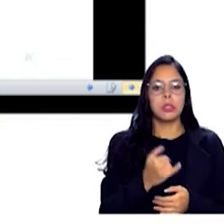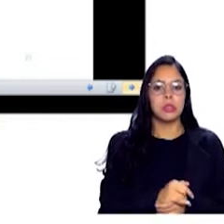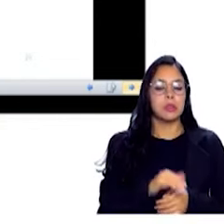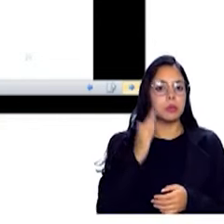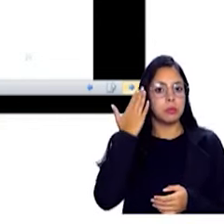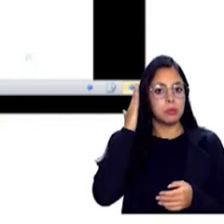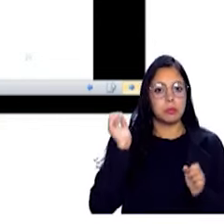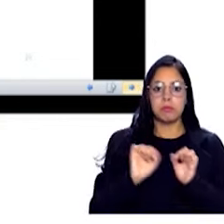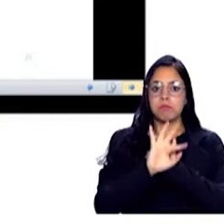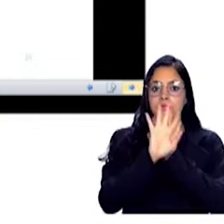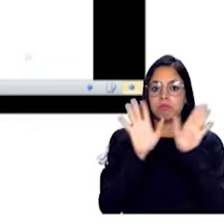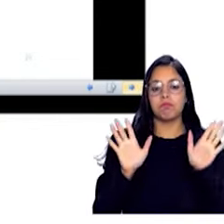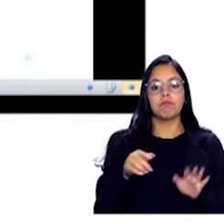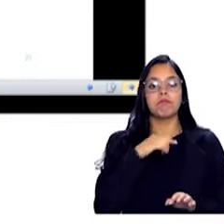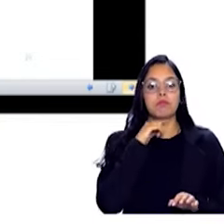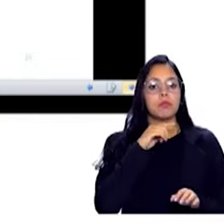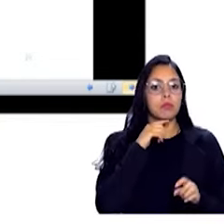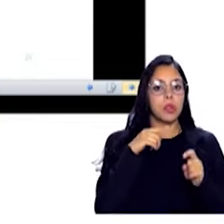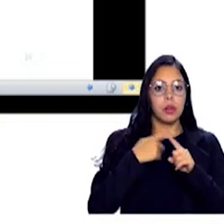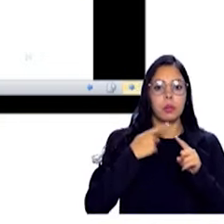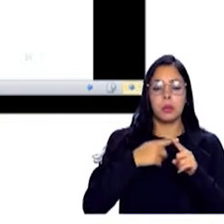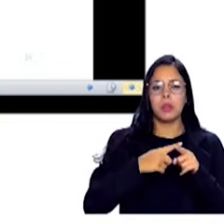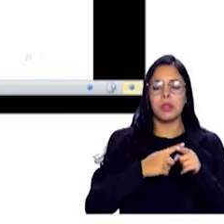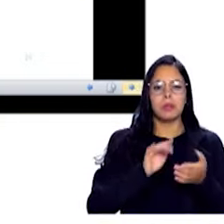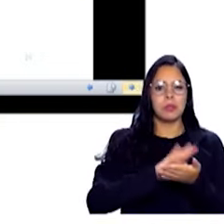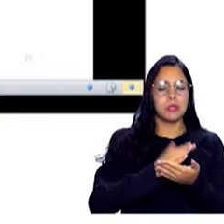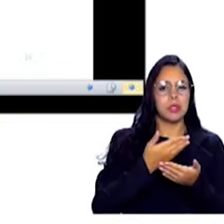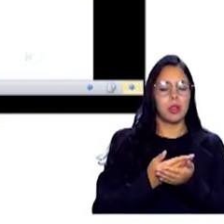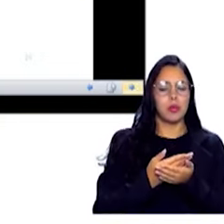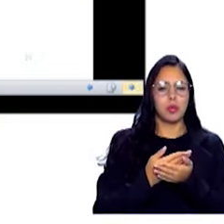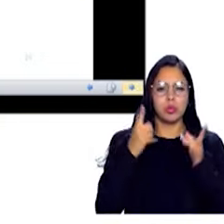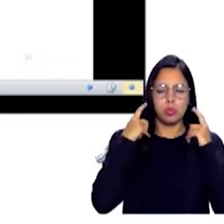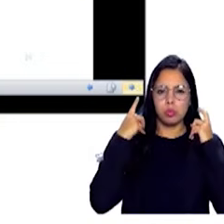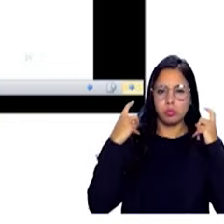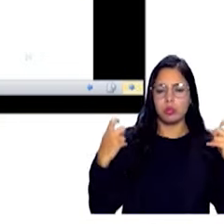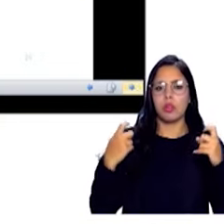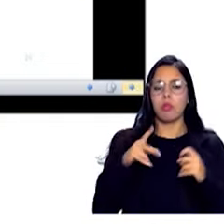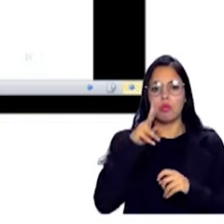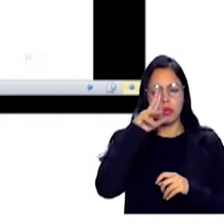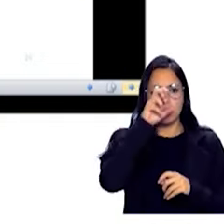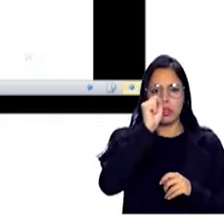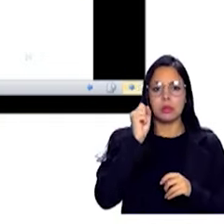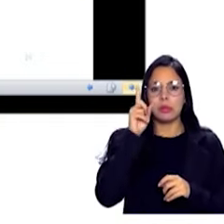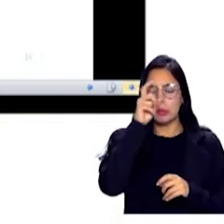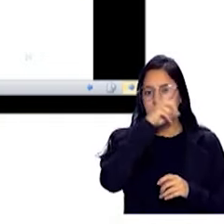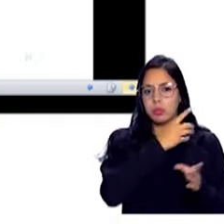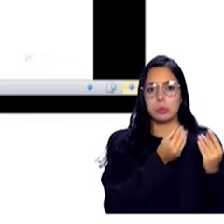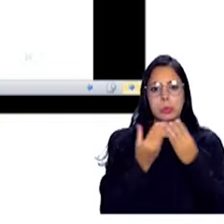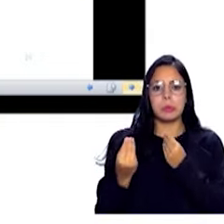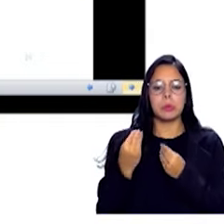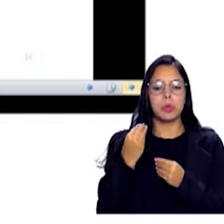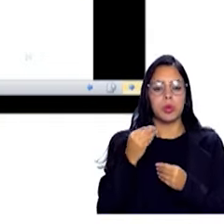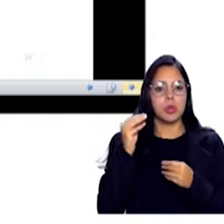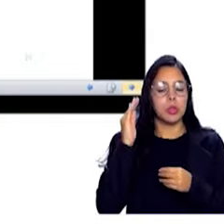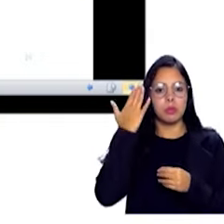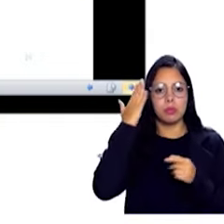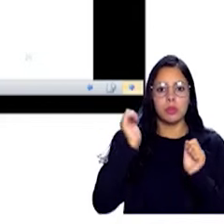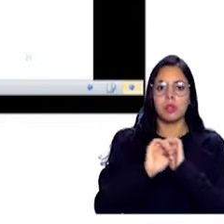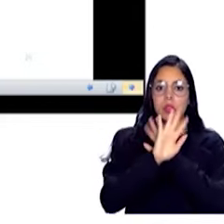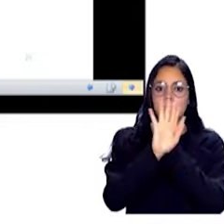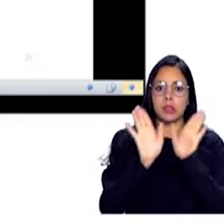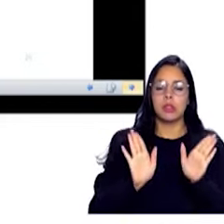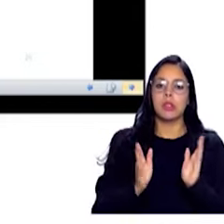cautelari di un procedimento contenzioso che in effetti non si concludo con una Vera e propria decisione